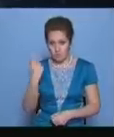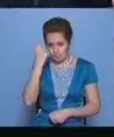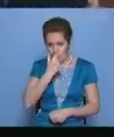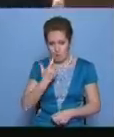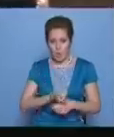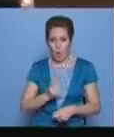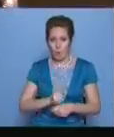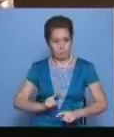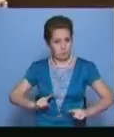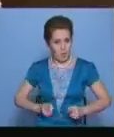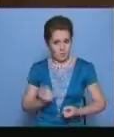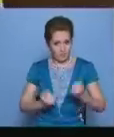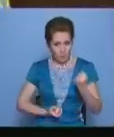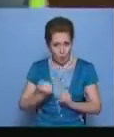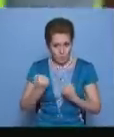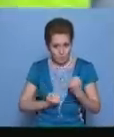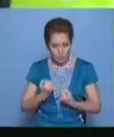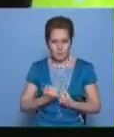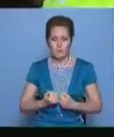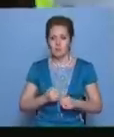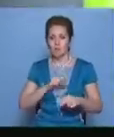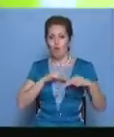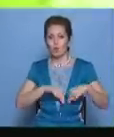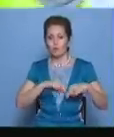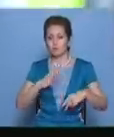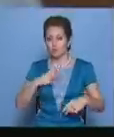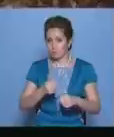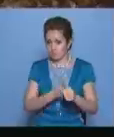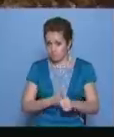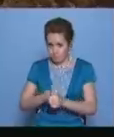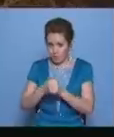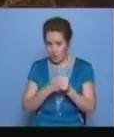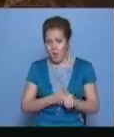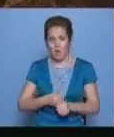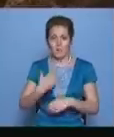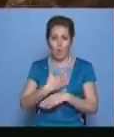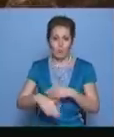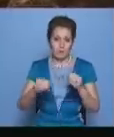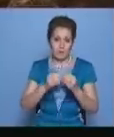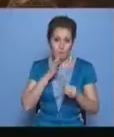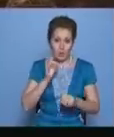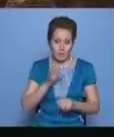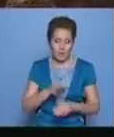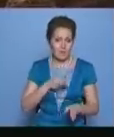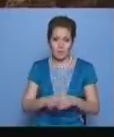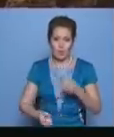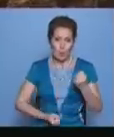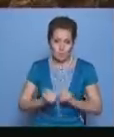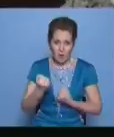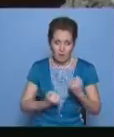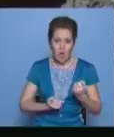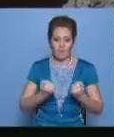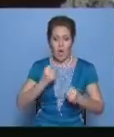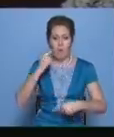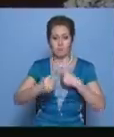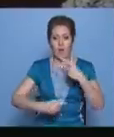очень резвым водителем пятнашки сотрудникам дорожной полиции пришлось побегать. На улице 10 лет октября он не справился с управлением, автомобиль